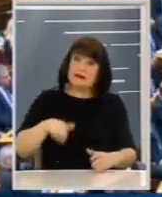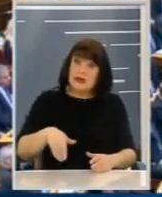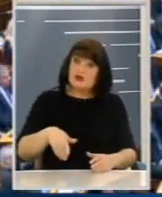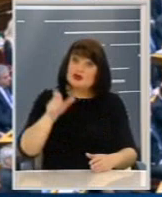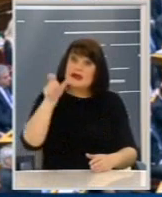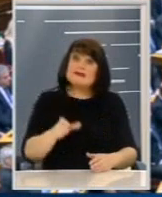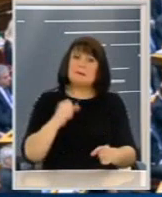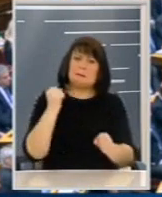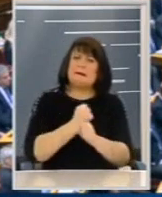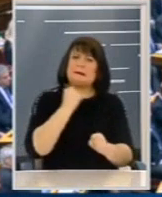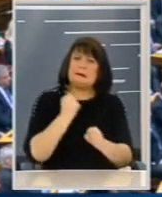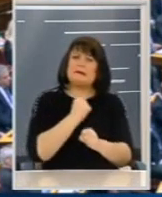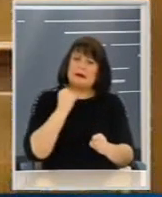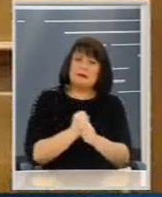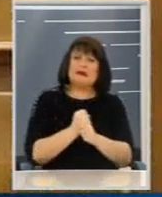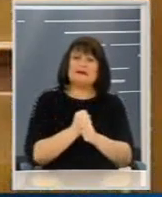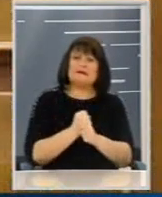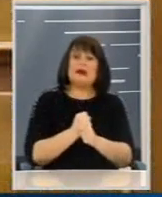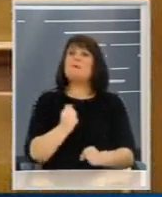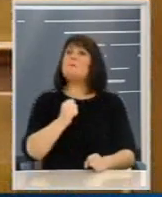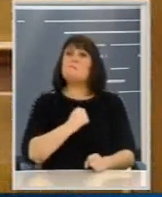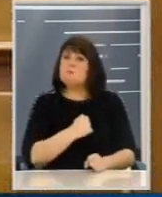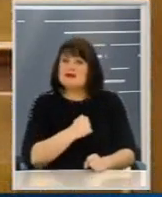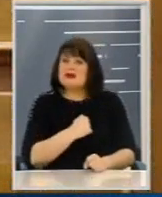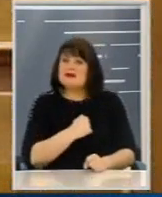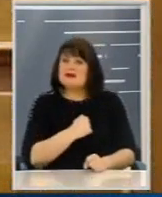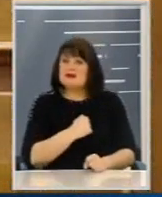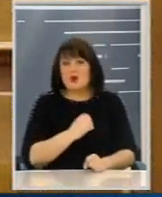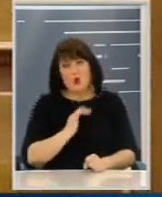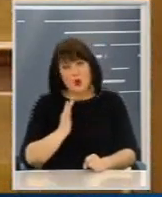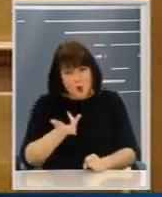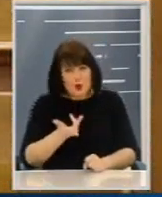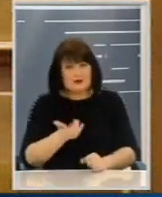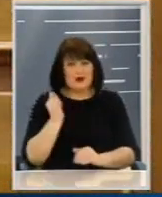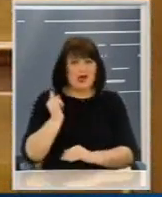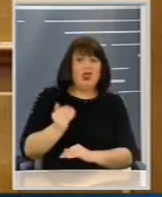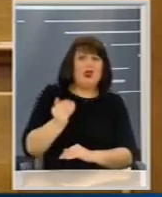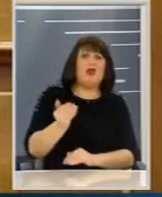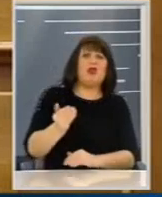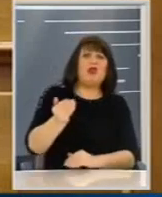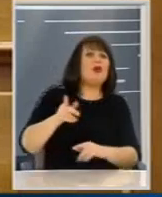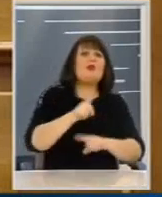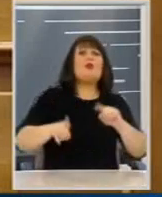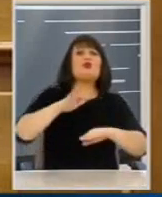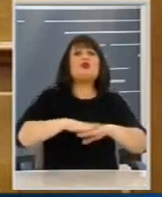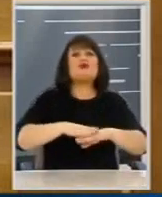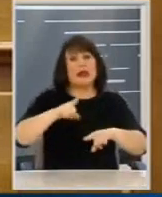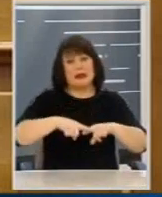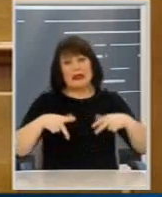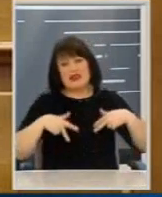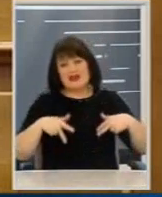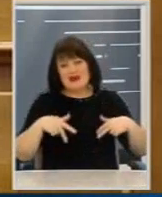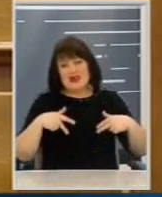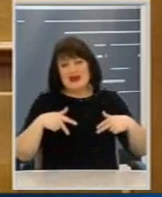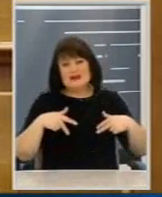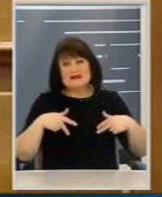συνεχίζετε να επιμένετε στην άποψη ότι για τις καθυστερήσεις ευθύνεται η ελληνική κυβέρνηση που